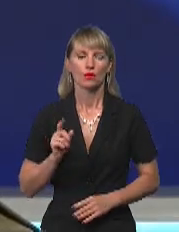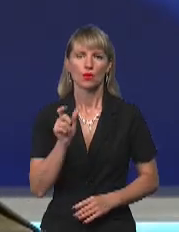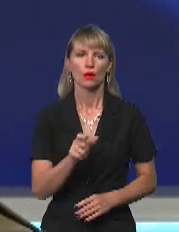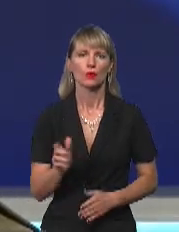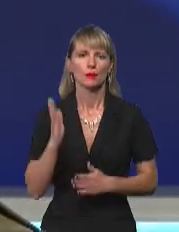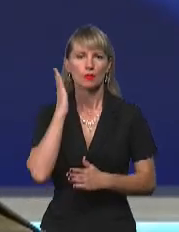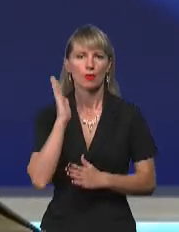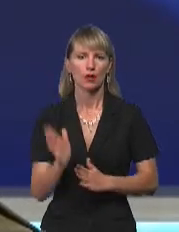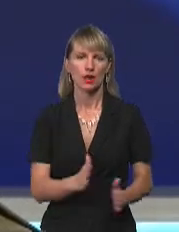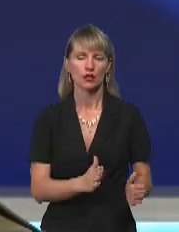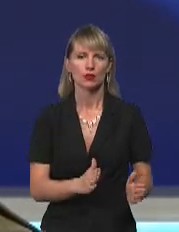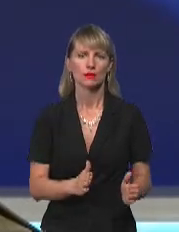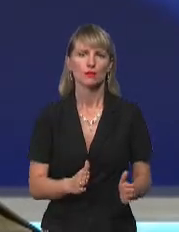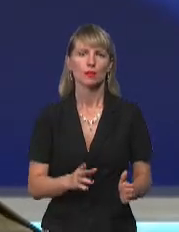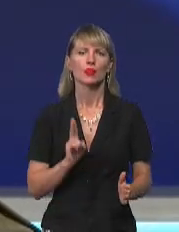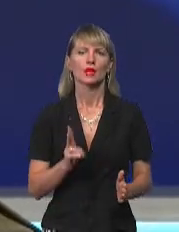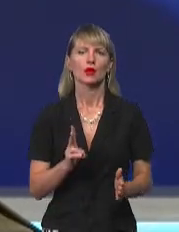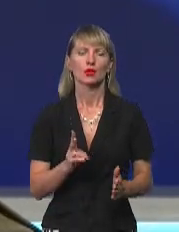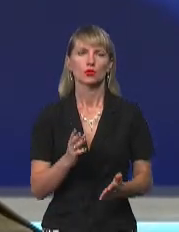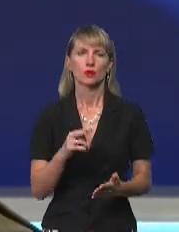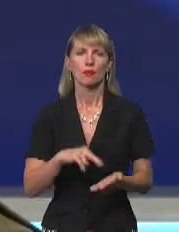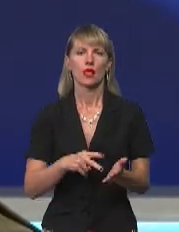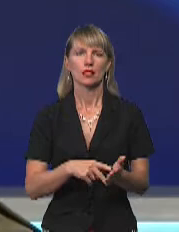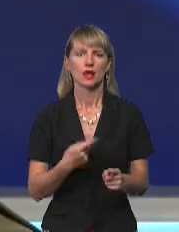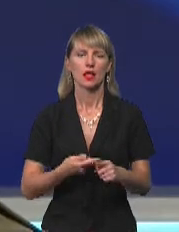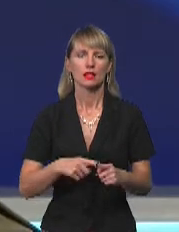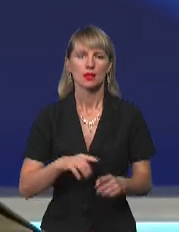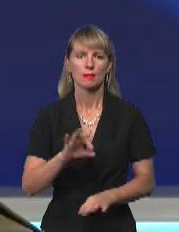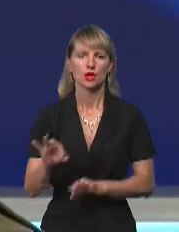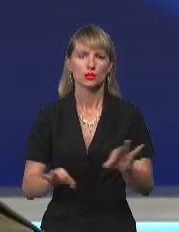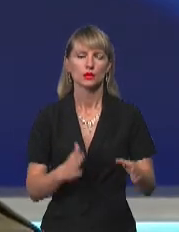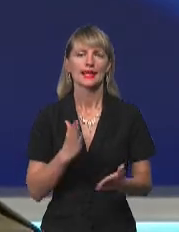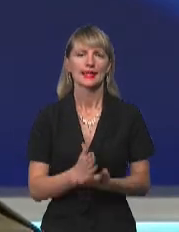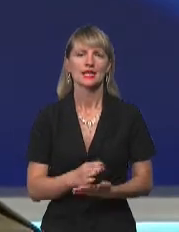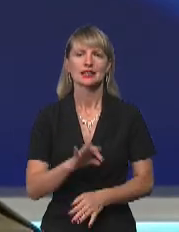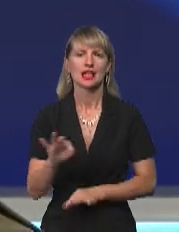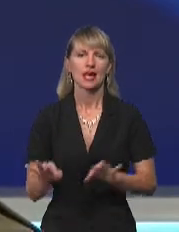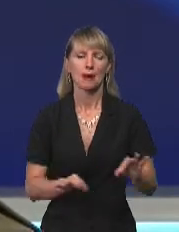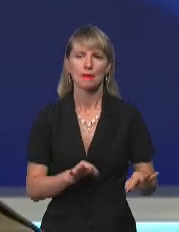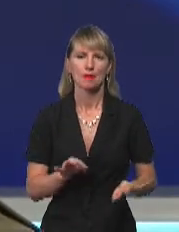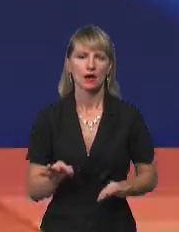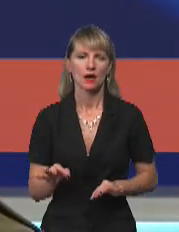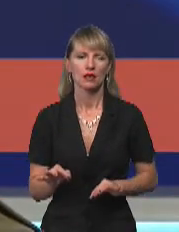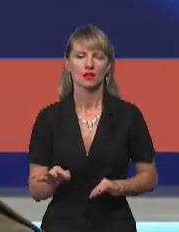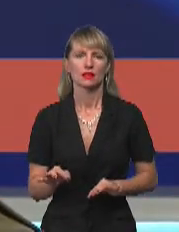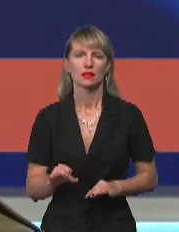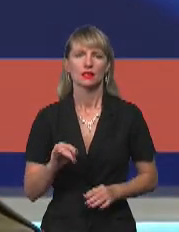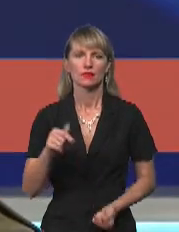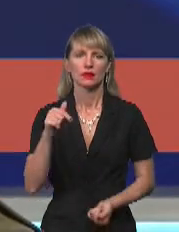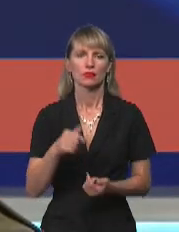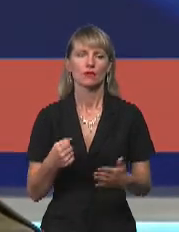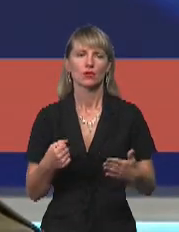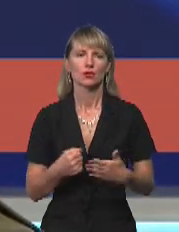завдання... Хто визначає маршрут? Ну, є план, схема єдиної дислокації. І відповідно